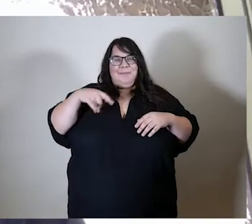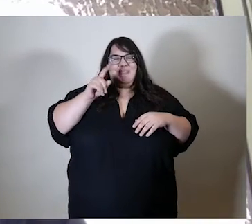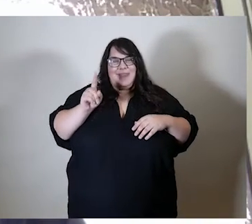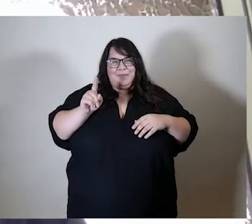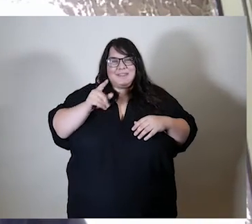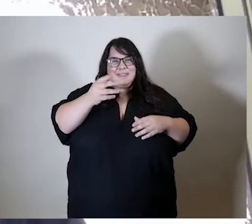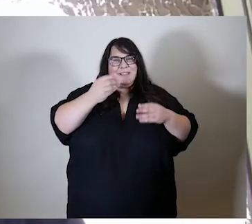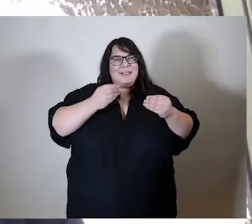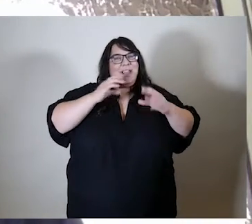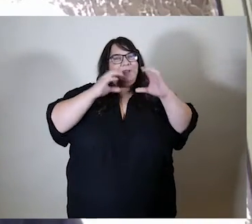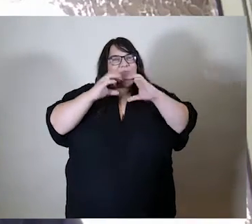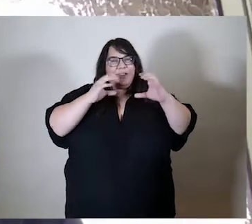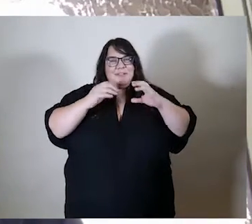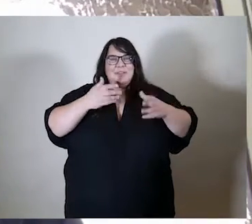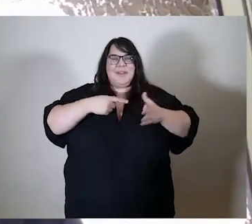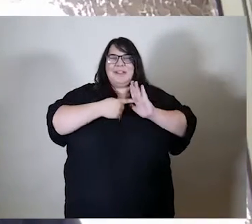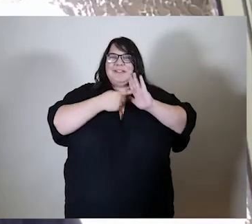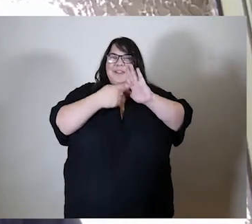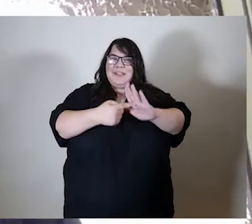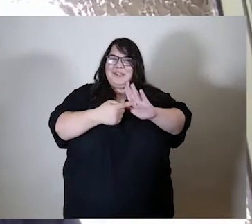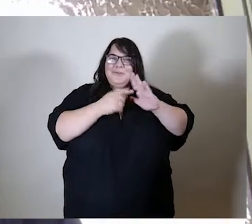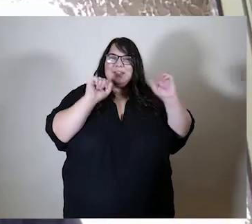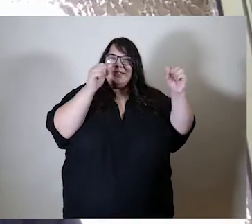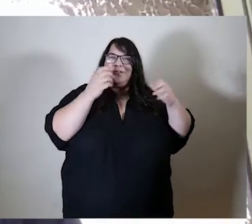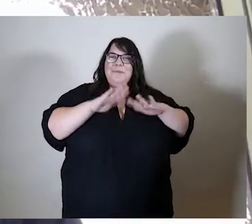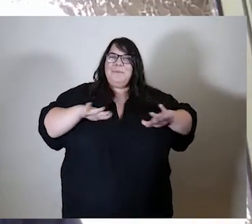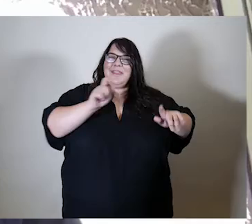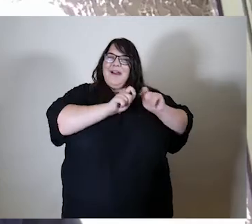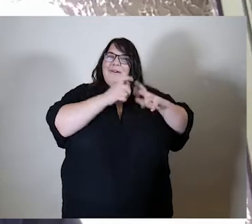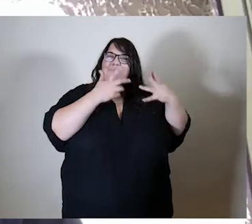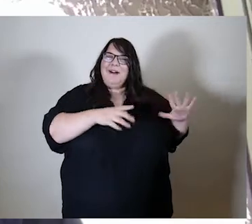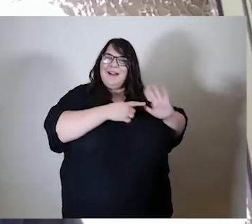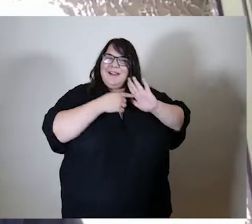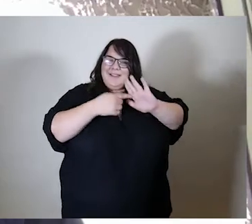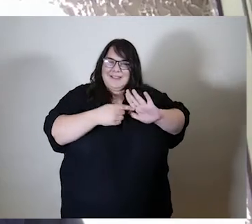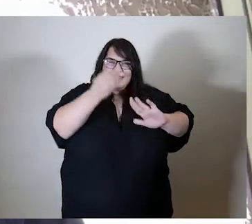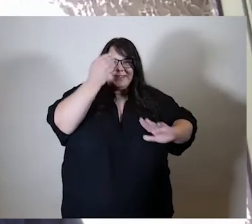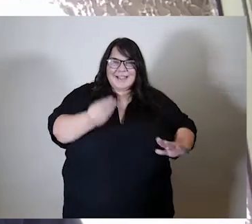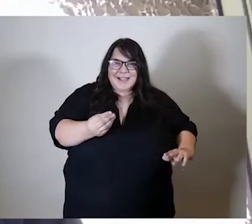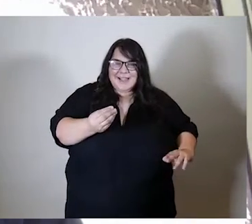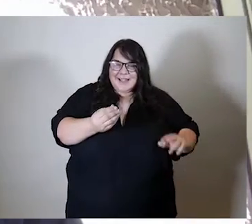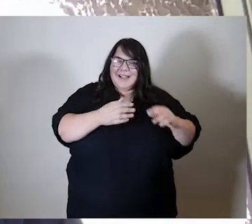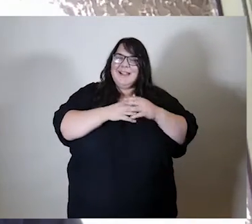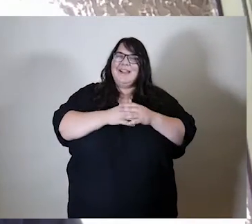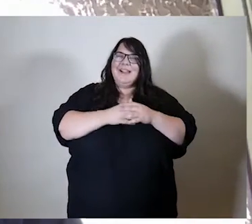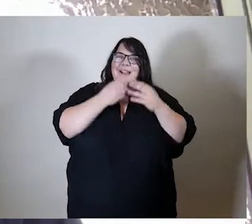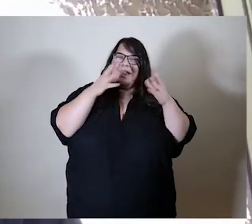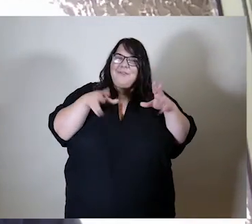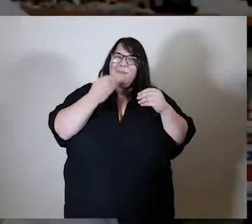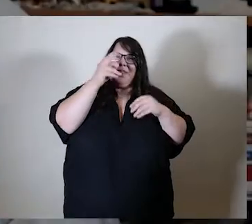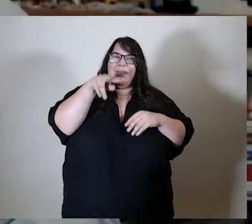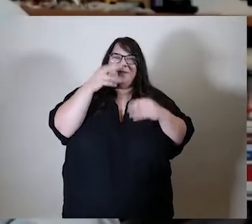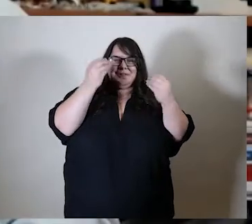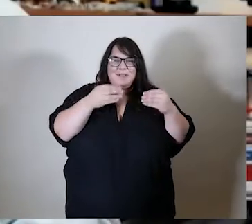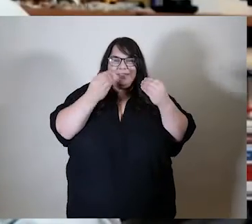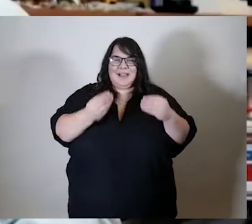καλύτερα, να συζητήσουμε αλλά και να σας δείξουμε μερικές από τις δημιουργίες των παιδιών μας. Να είστε καλά και ευχόμαστε να έχετε ένα πολύ όμορφο διήμερο.